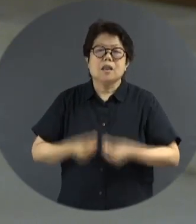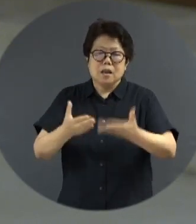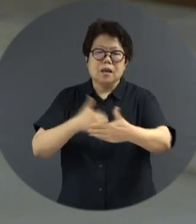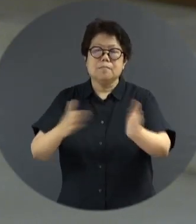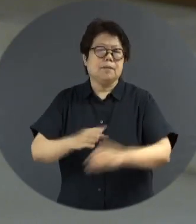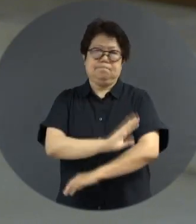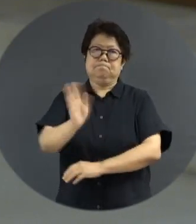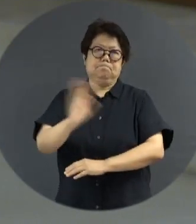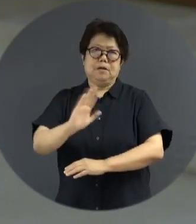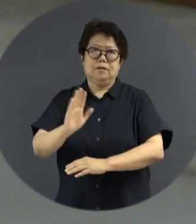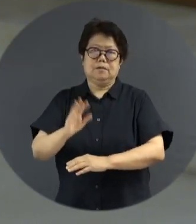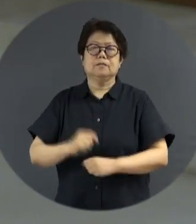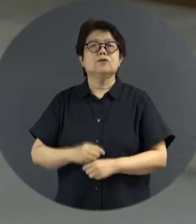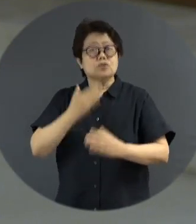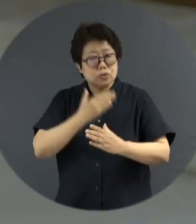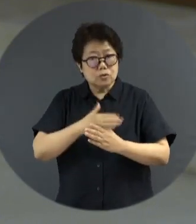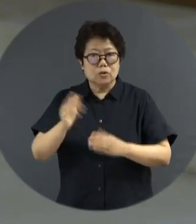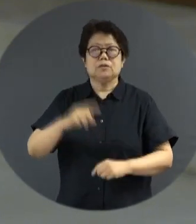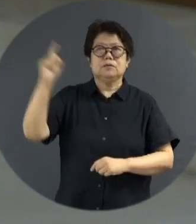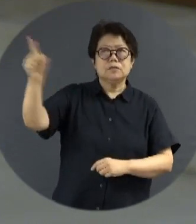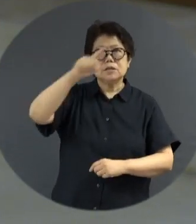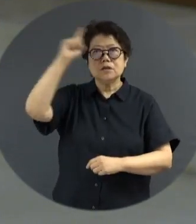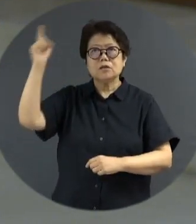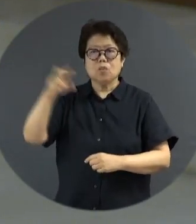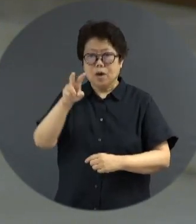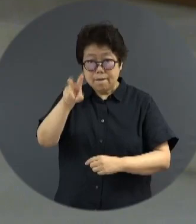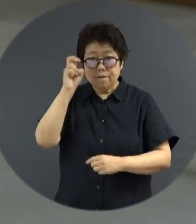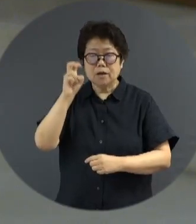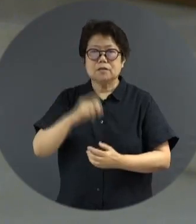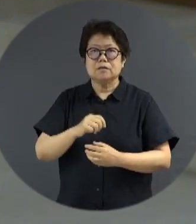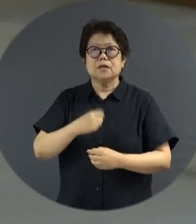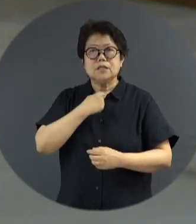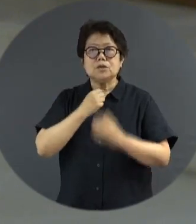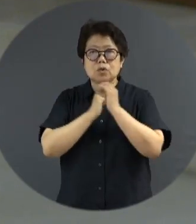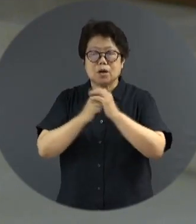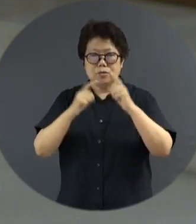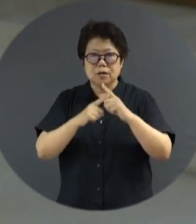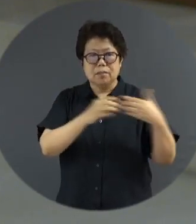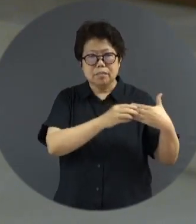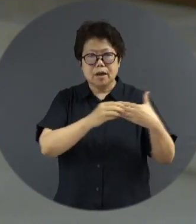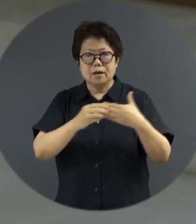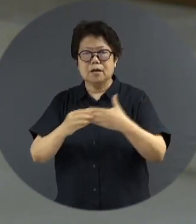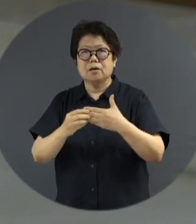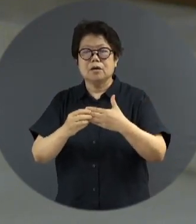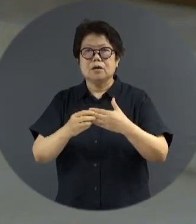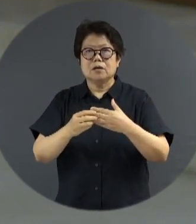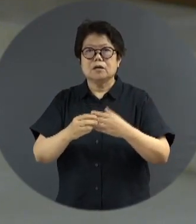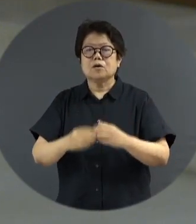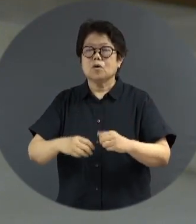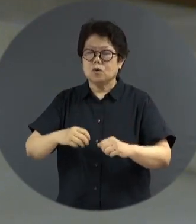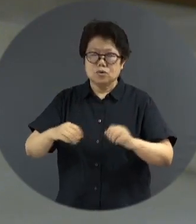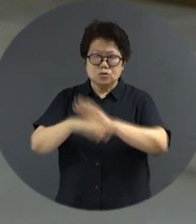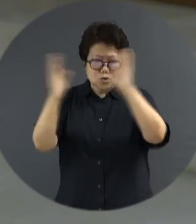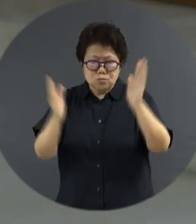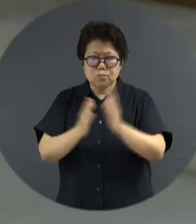这样的缘故，天国的发现就要求人也带来一个根本的改变，